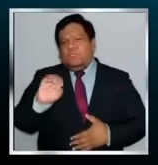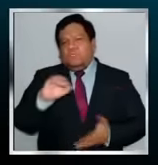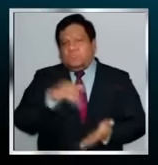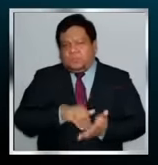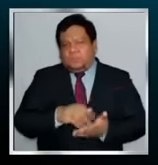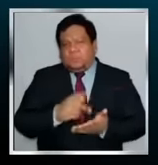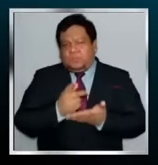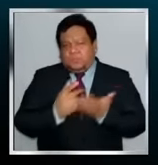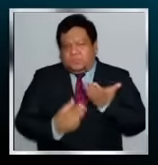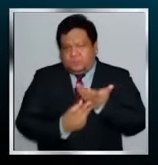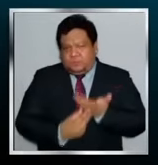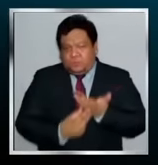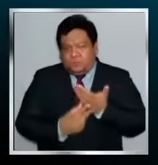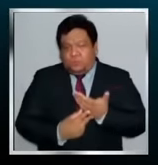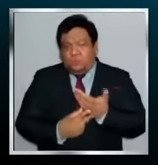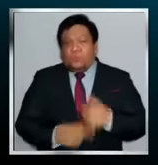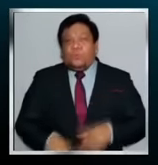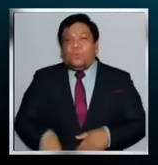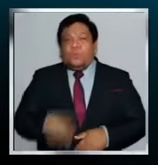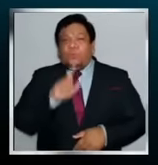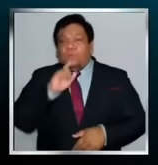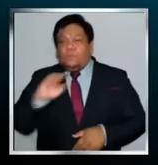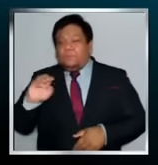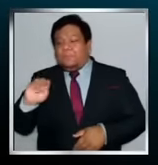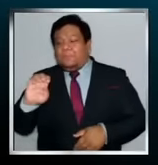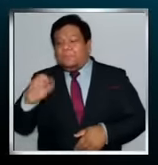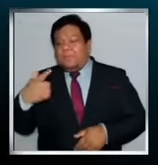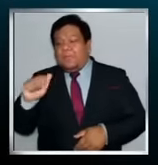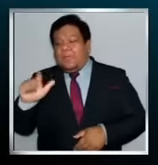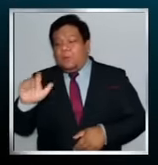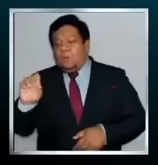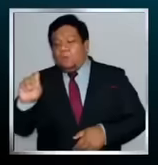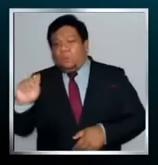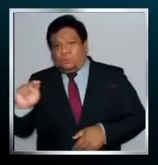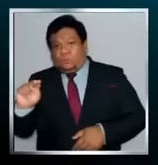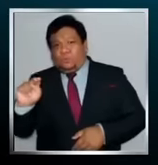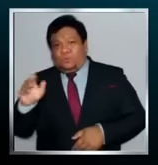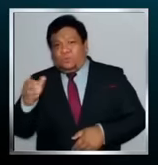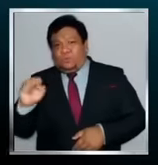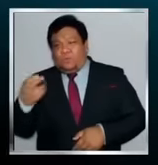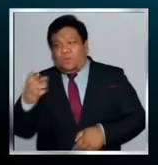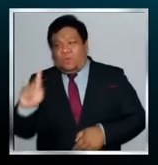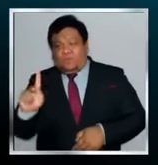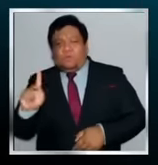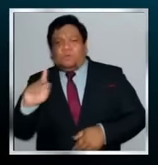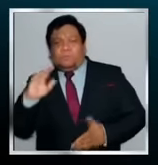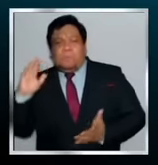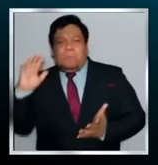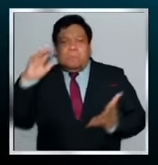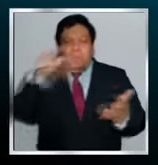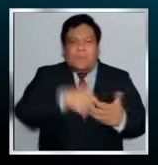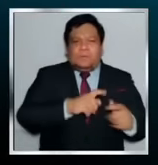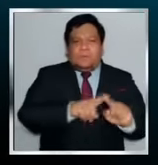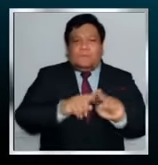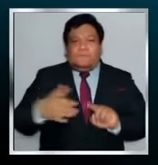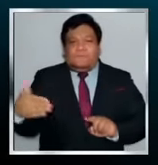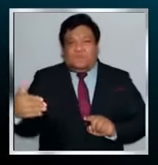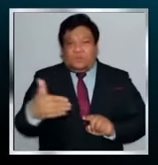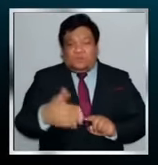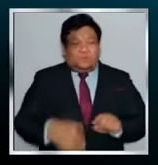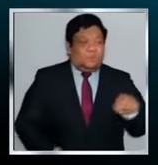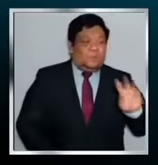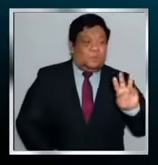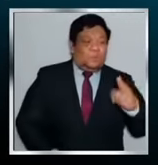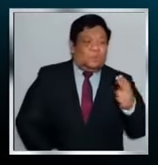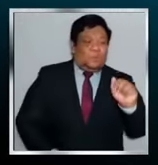ang mga Megalodon shark at kumakain ng balyena at malalaking isda, ang mga gentle giants na butanding, mga plankton, maliliit na isda